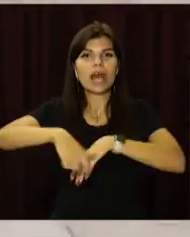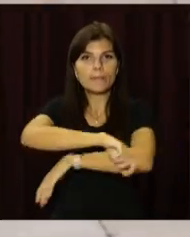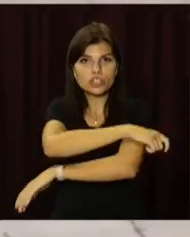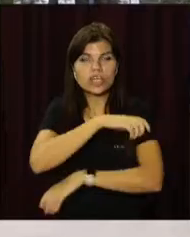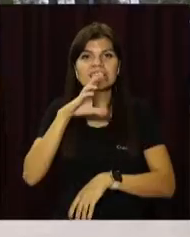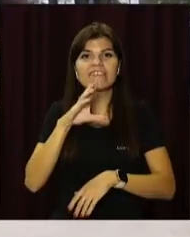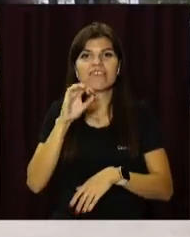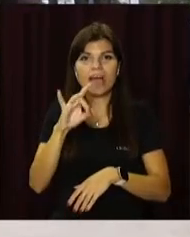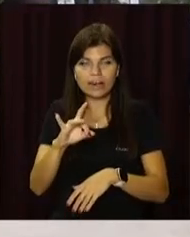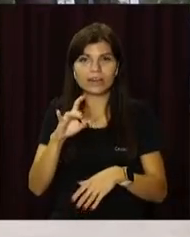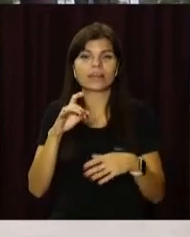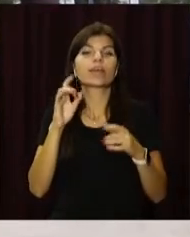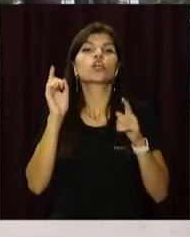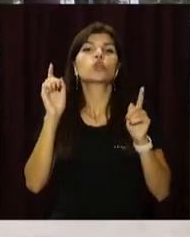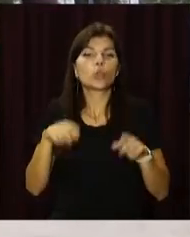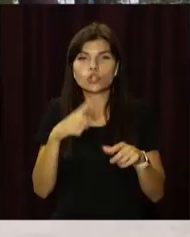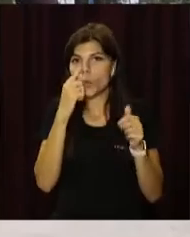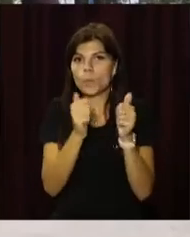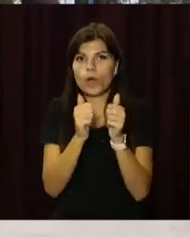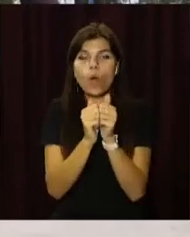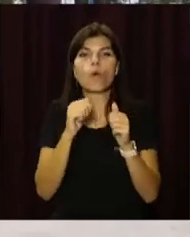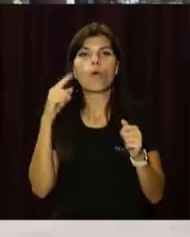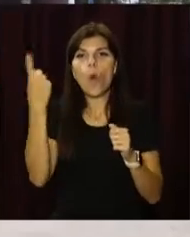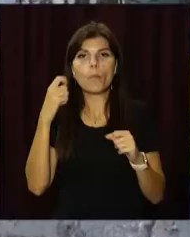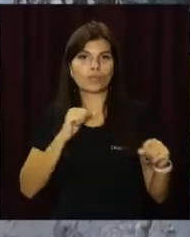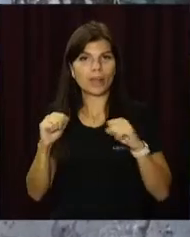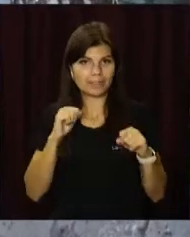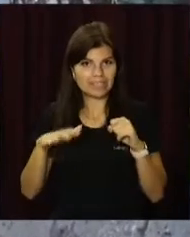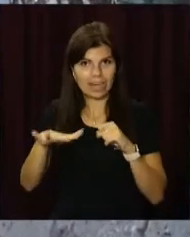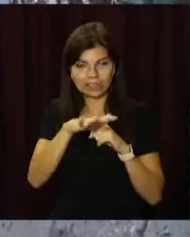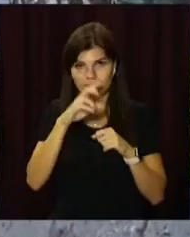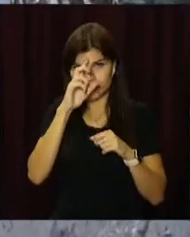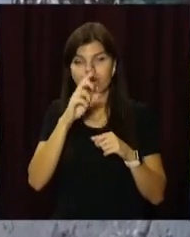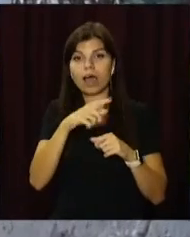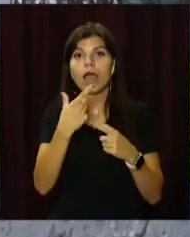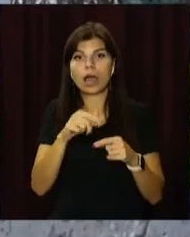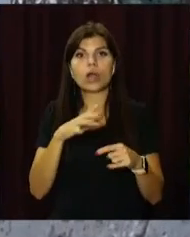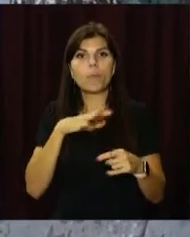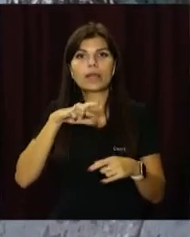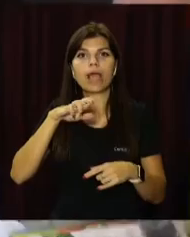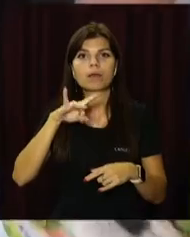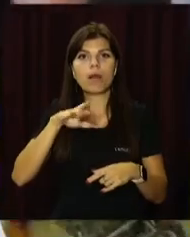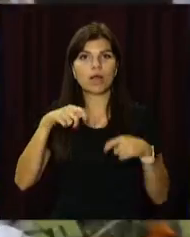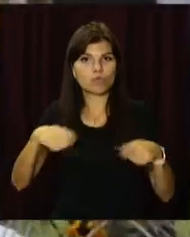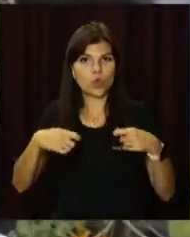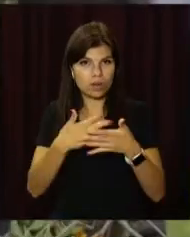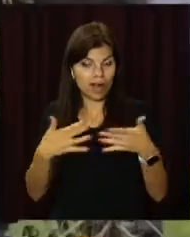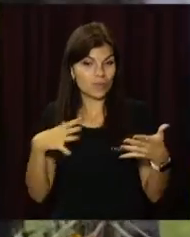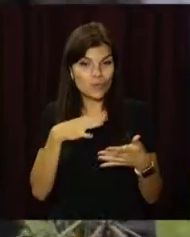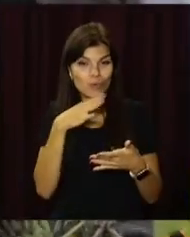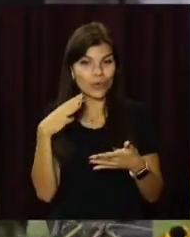у сквері Прибережному, а також поблизу облдержадміністрації, де гримів масштабний ярмарок.